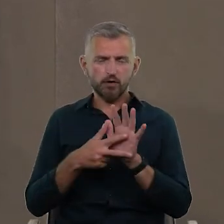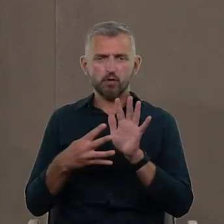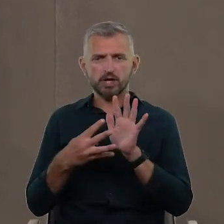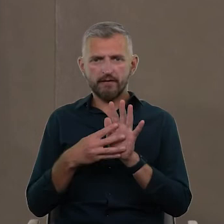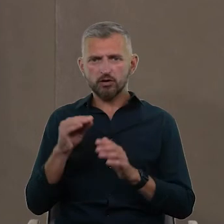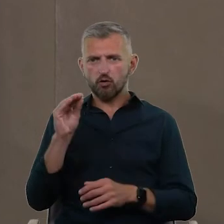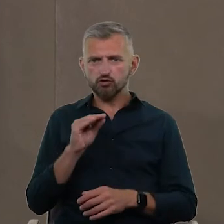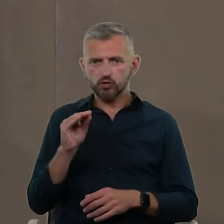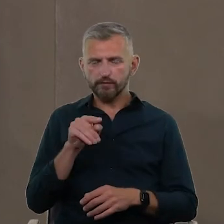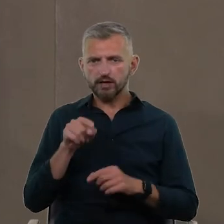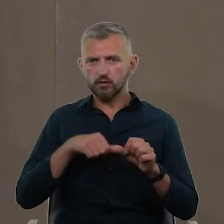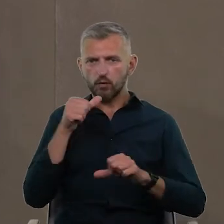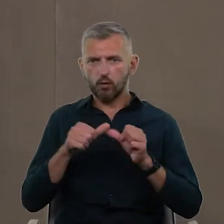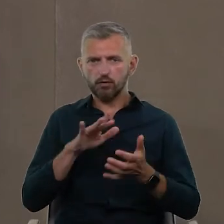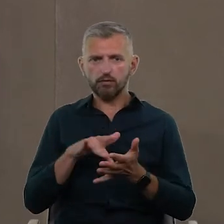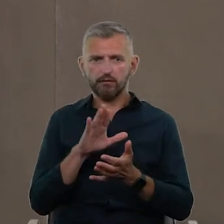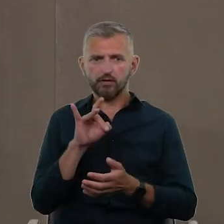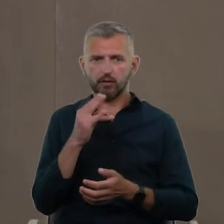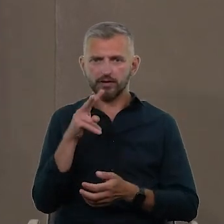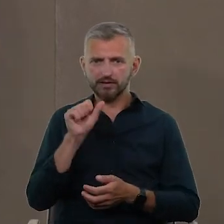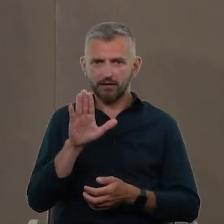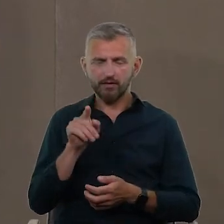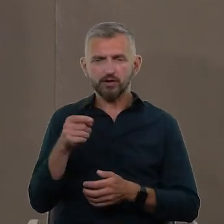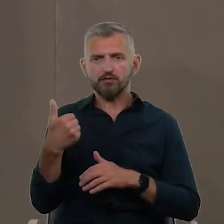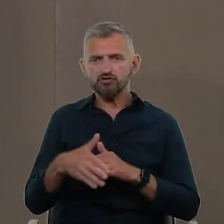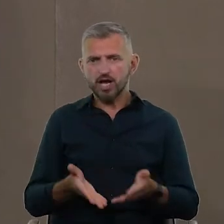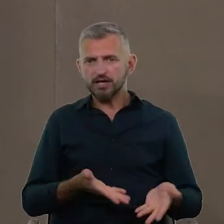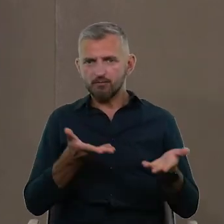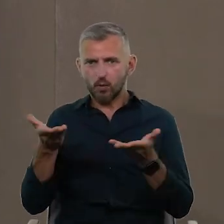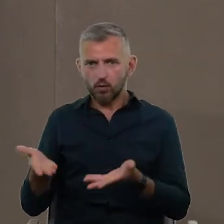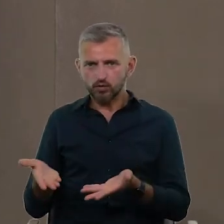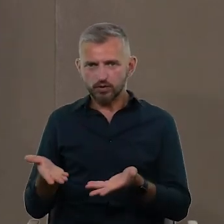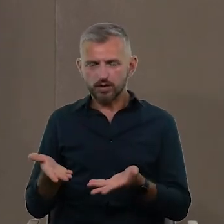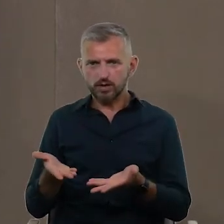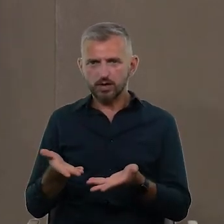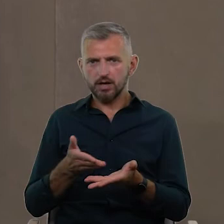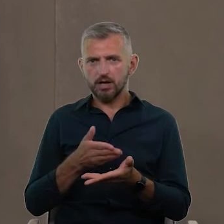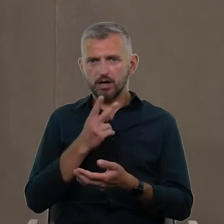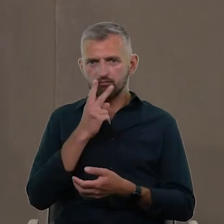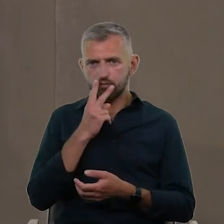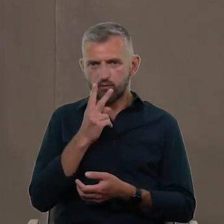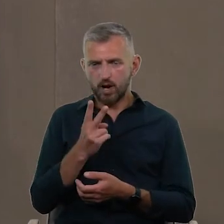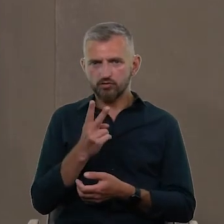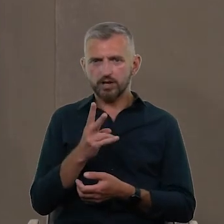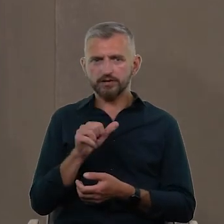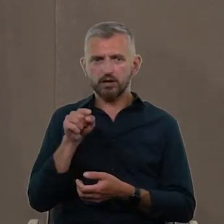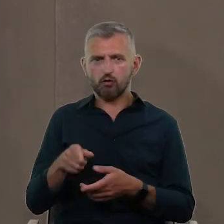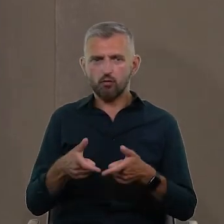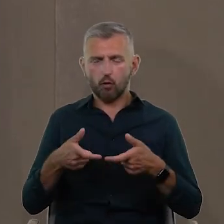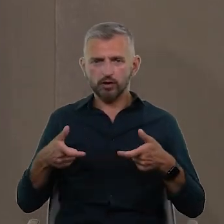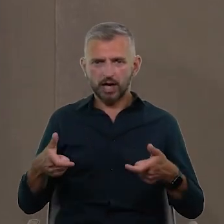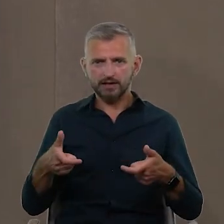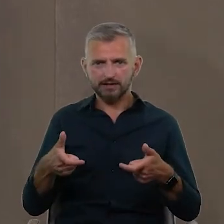8-9 жовтня цього року у Вроцлаві, і вона вже запрошує побачити на цьому